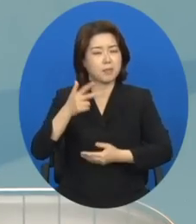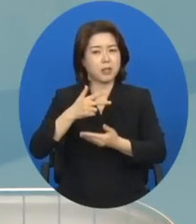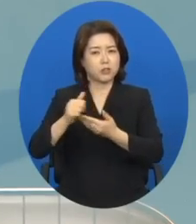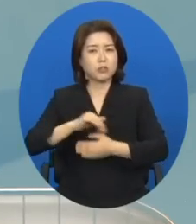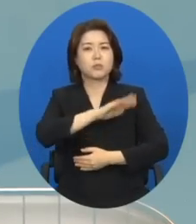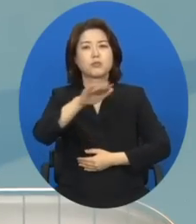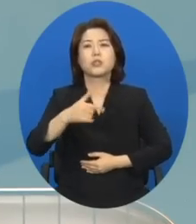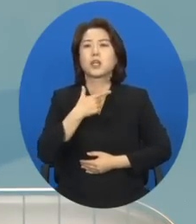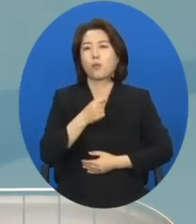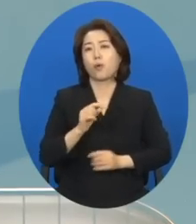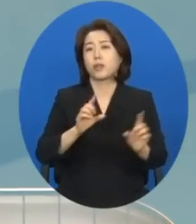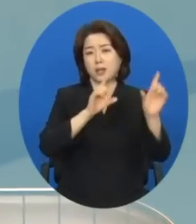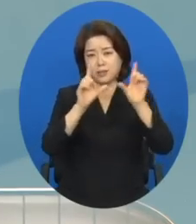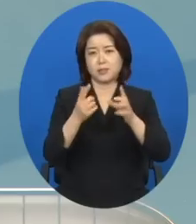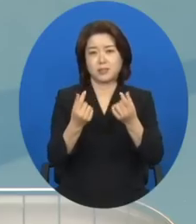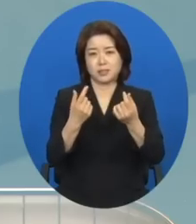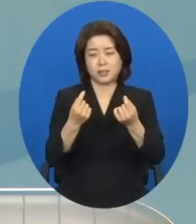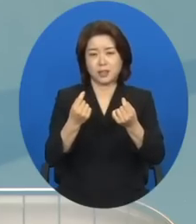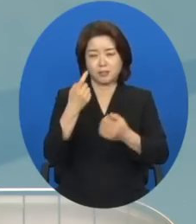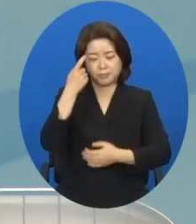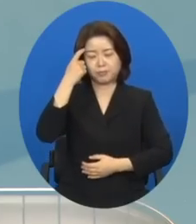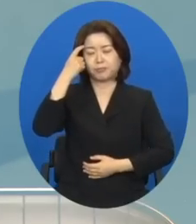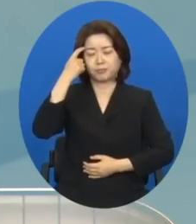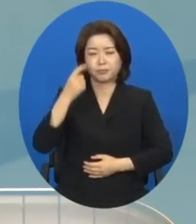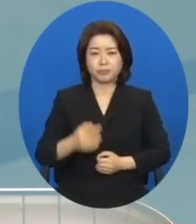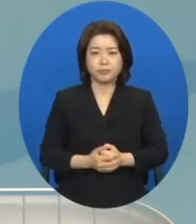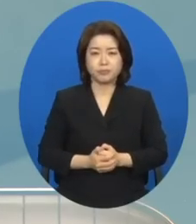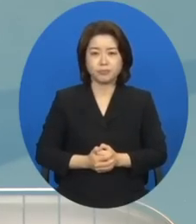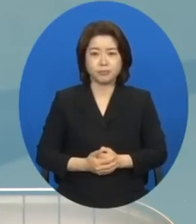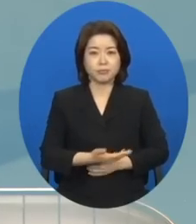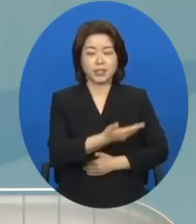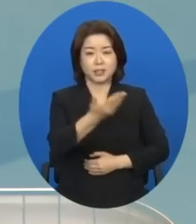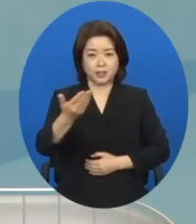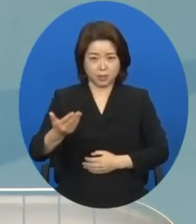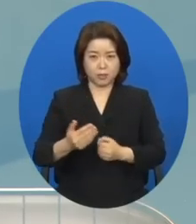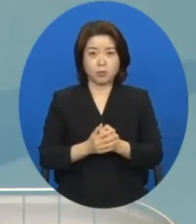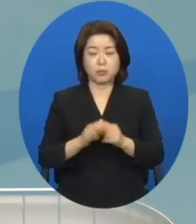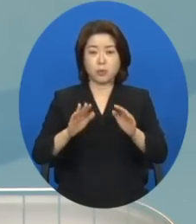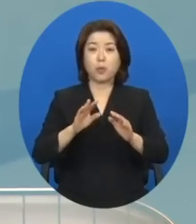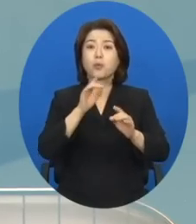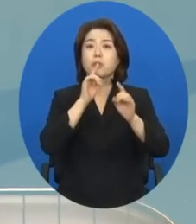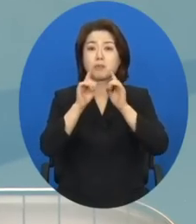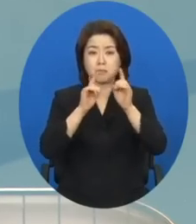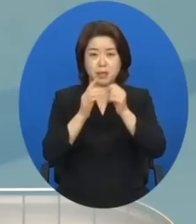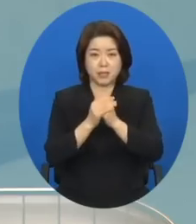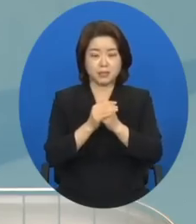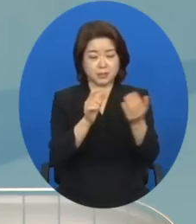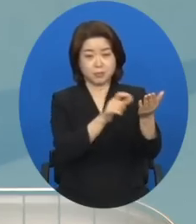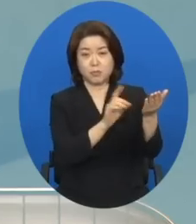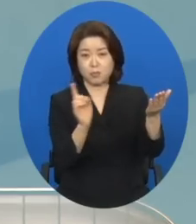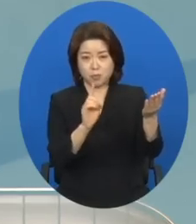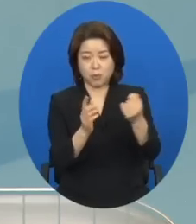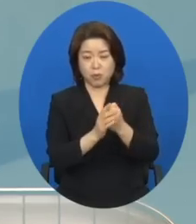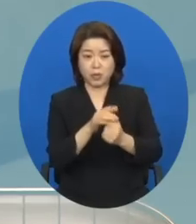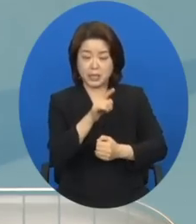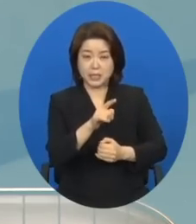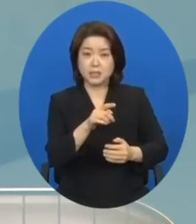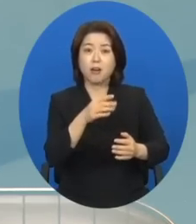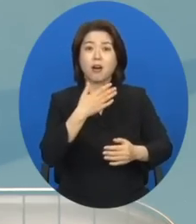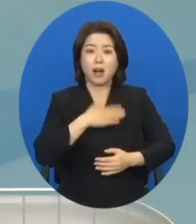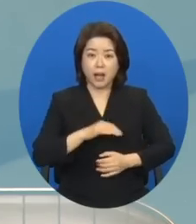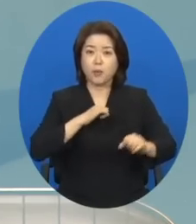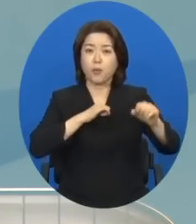원하시는 삶이구나 하는 것을 깨달았습니다. 사랑하는 여러분, 오늘 말씀에 뭐라고 하시죠? 너희가 이것을 알고